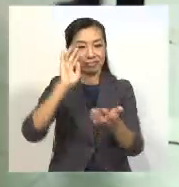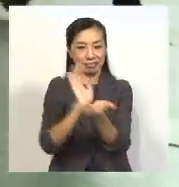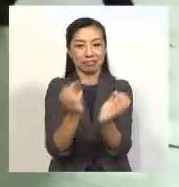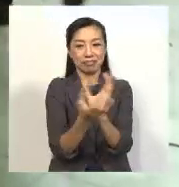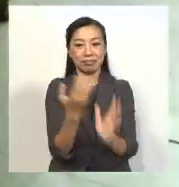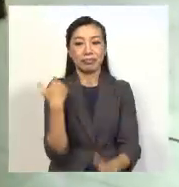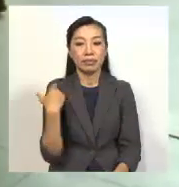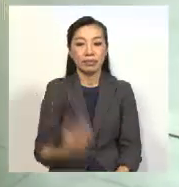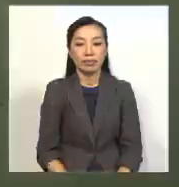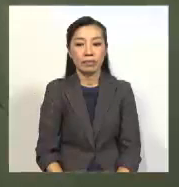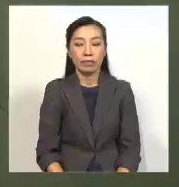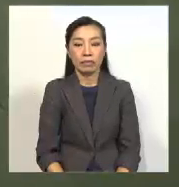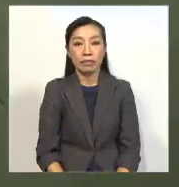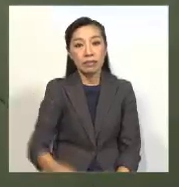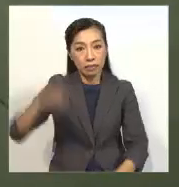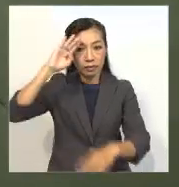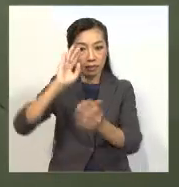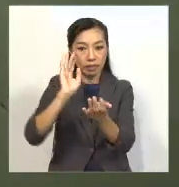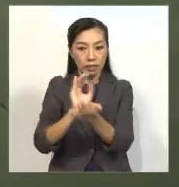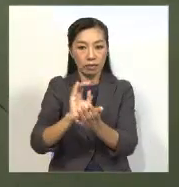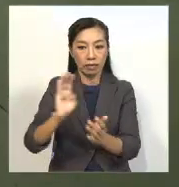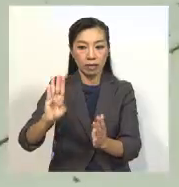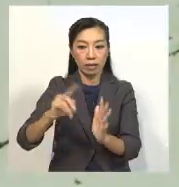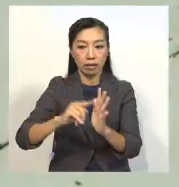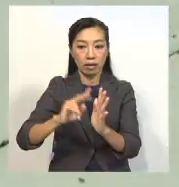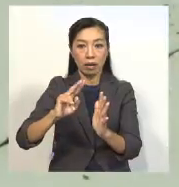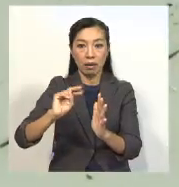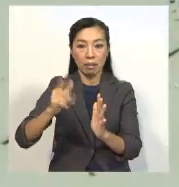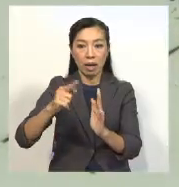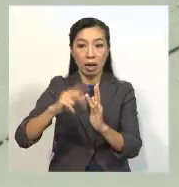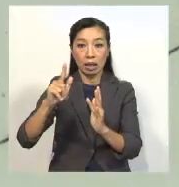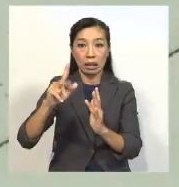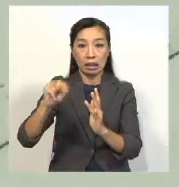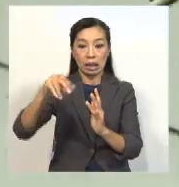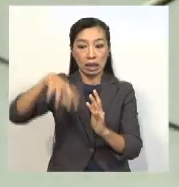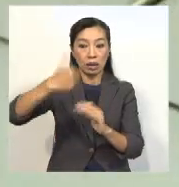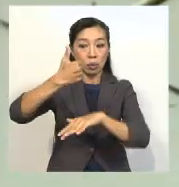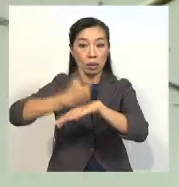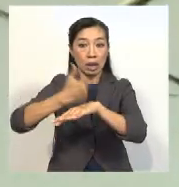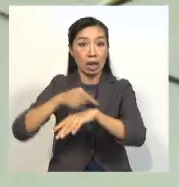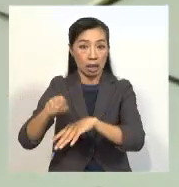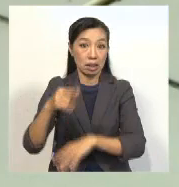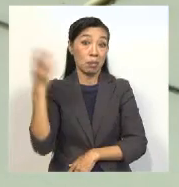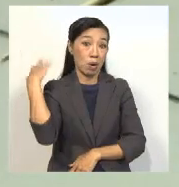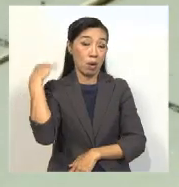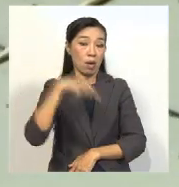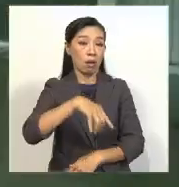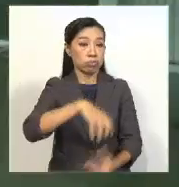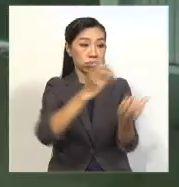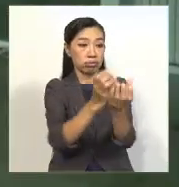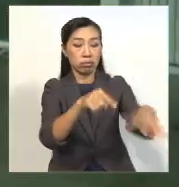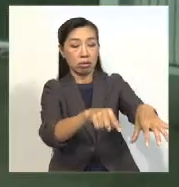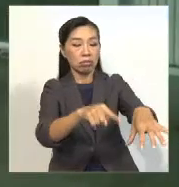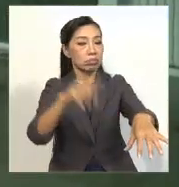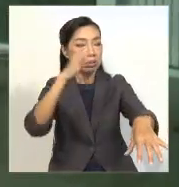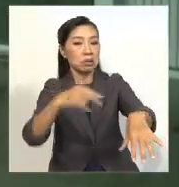ส่วนพันตำรวจเอกอำนาจผู้กำกับสถานีตำรวจนครบาลบางเขนที่ขณะนั้นอยู่ระหว่างการลาราช